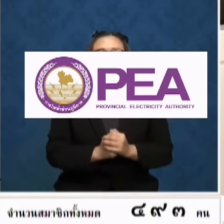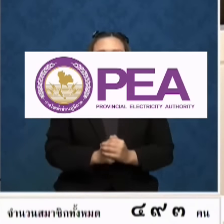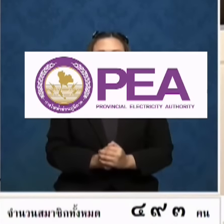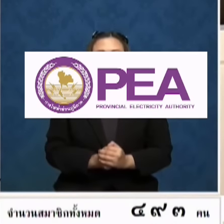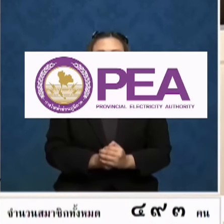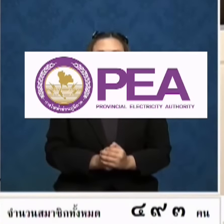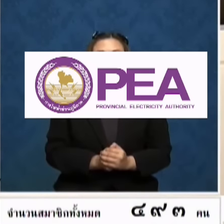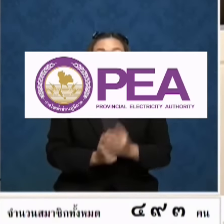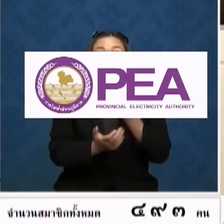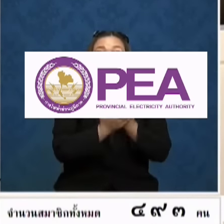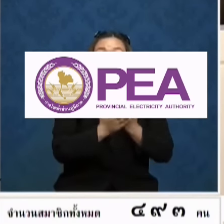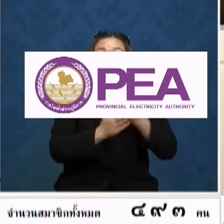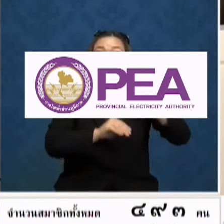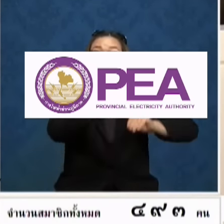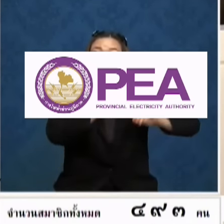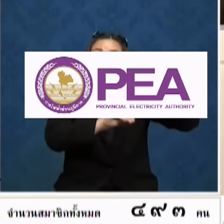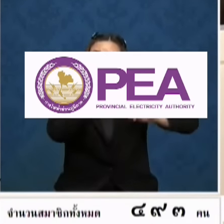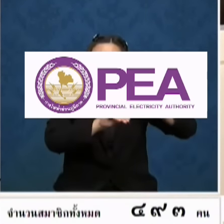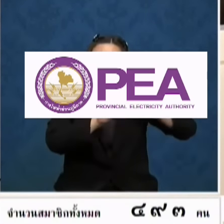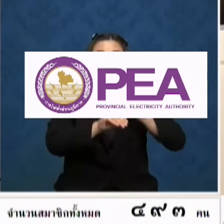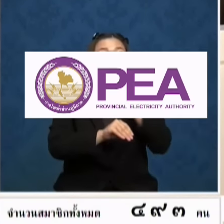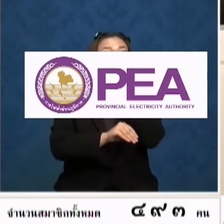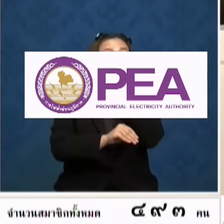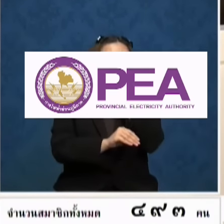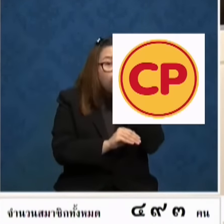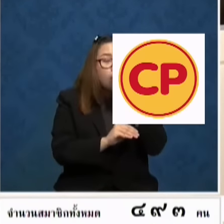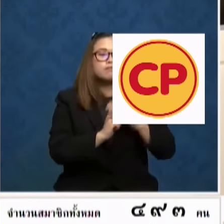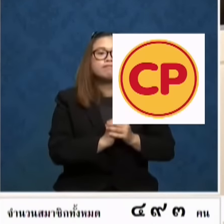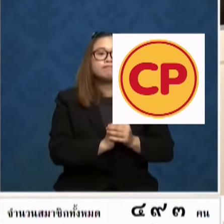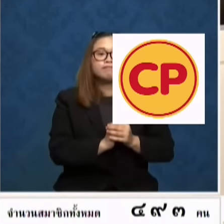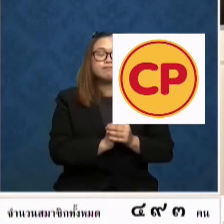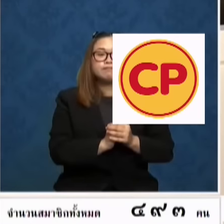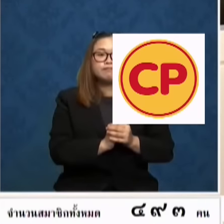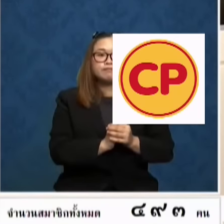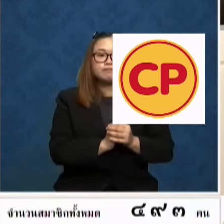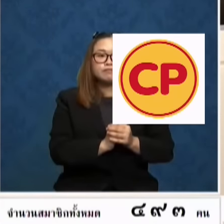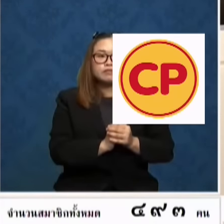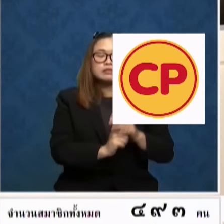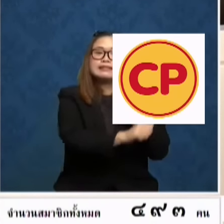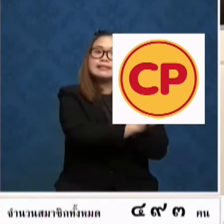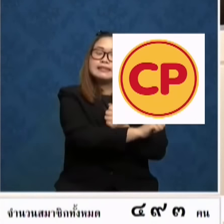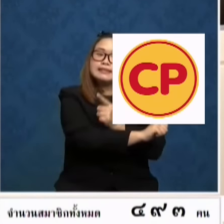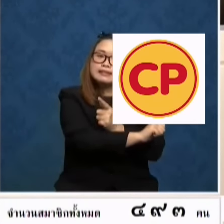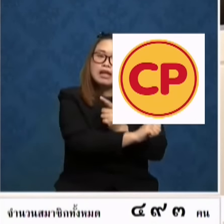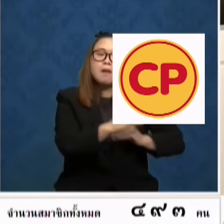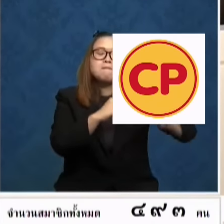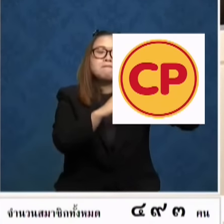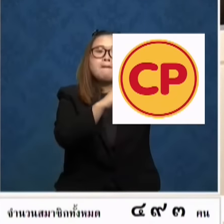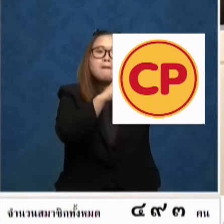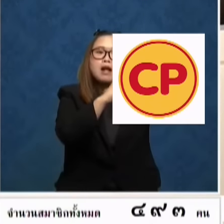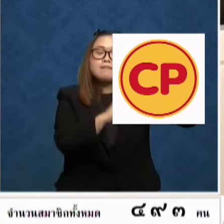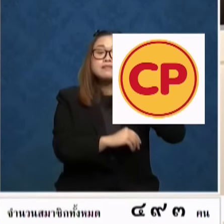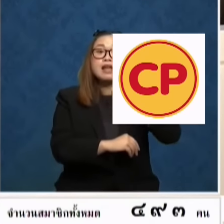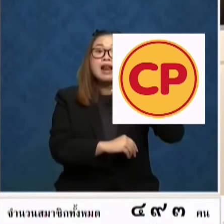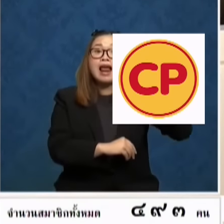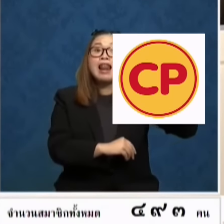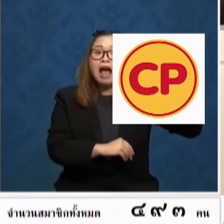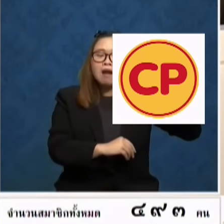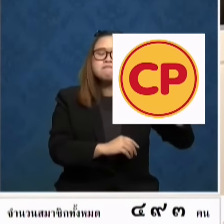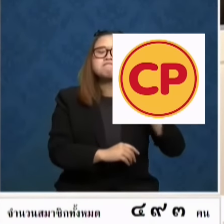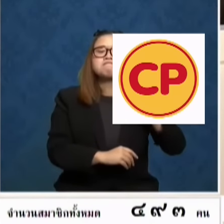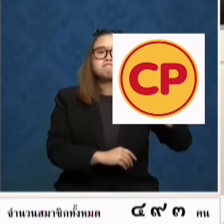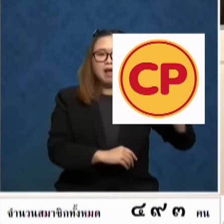จัดสรรชำระคืนเงินต้นและดอกเบี้ยค้างจ่ายและการชดเชยรายได้ที่มีอยู่ในปัจจุบันกว่า1ล้านล้านบาท